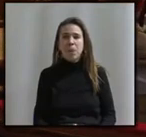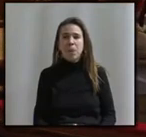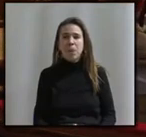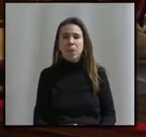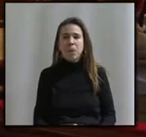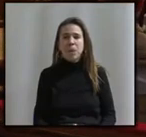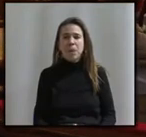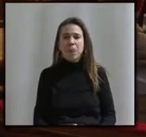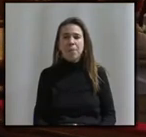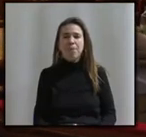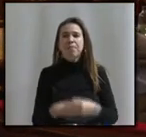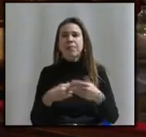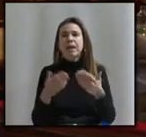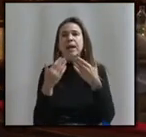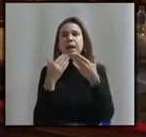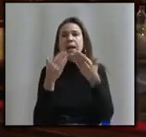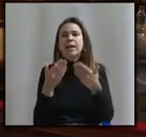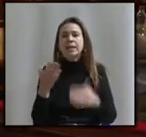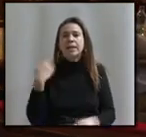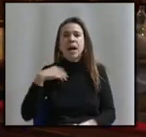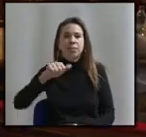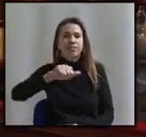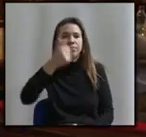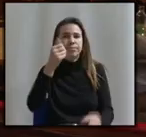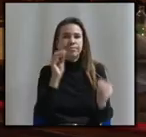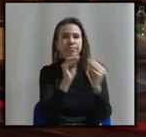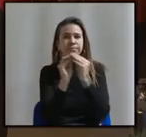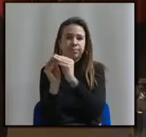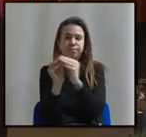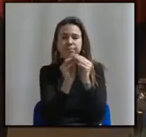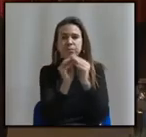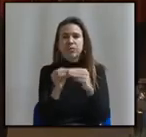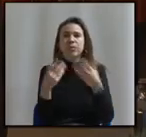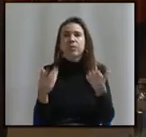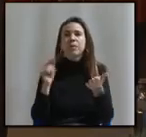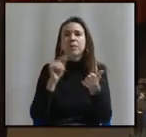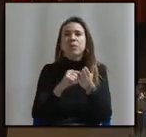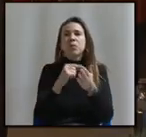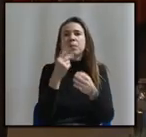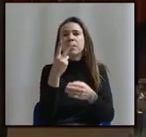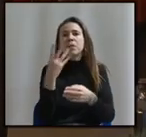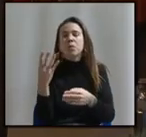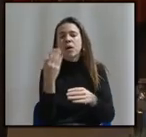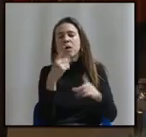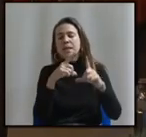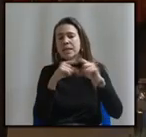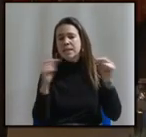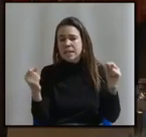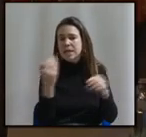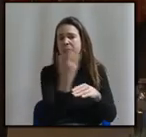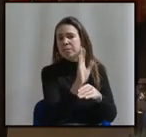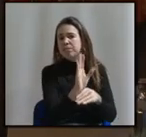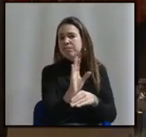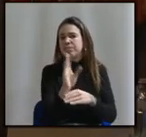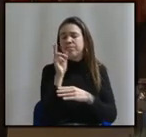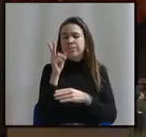Doncs gràcies. S'aprova i passem a la següent moció, que és el punt 24, que és la presentada pels grups d'Esquerra, PSC i Vic en Comú Podem